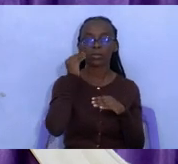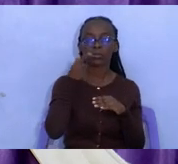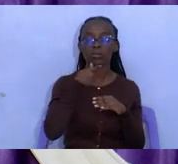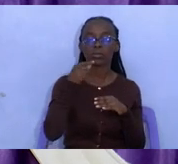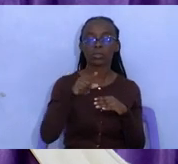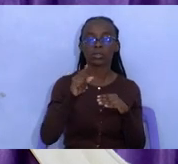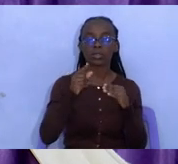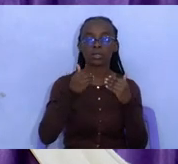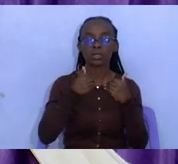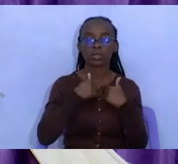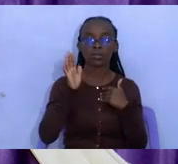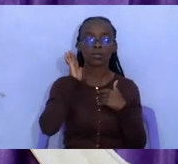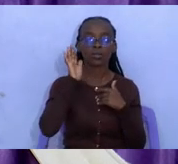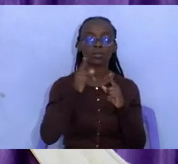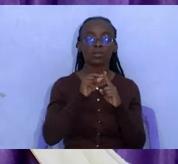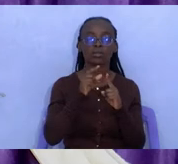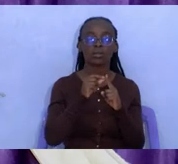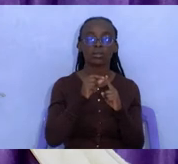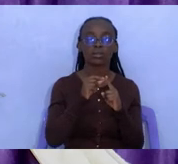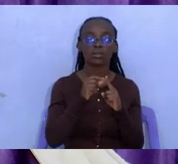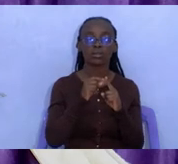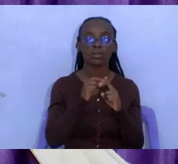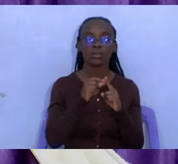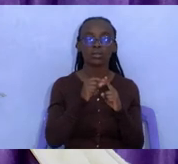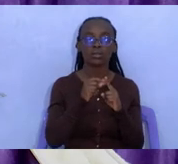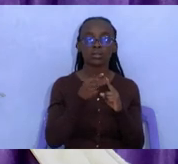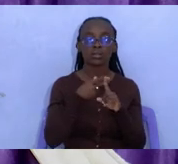apate kusikiliza maneno kwako.